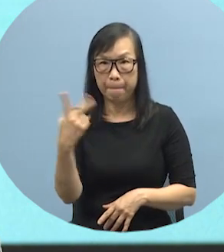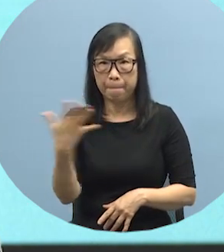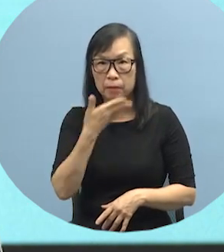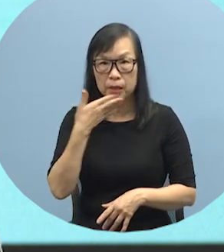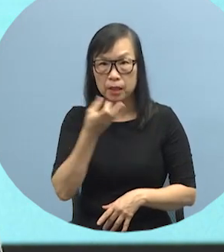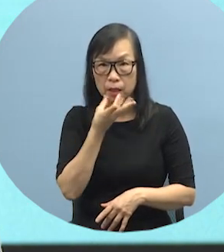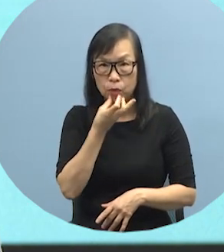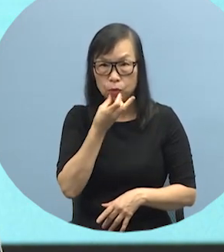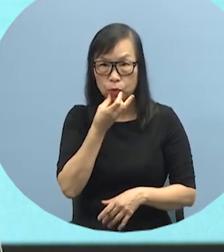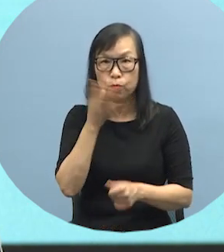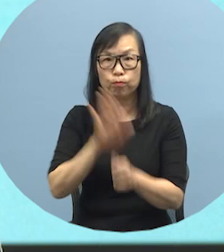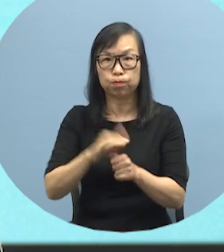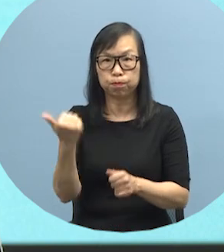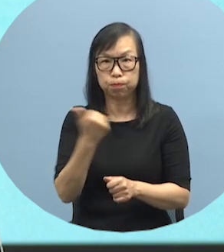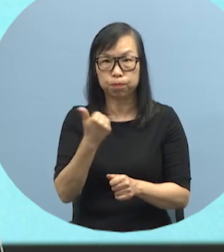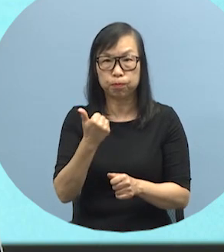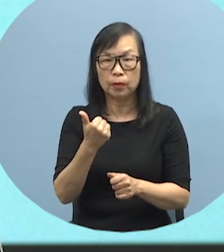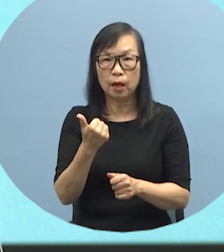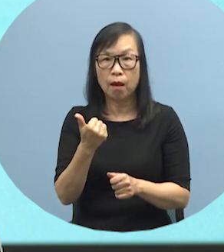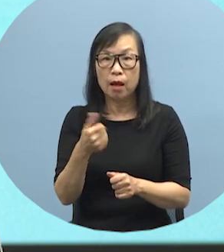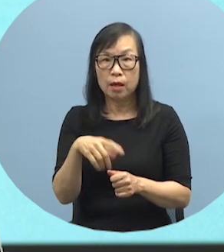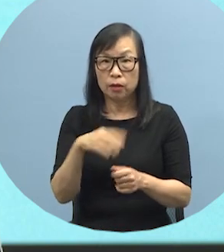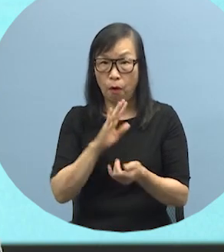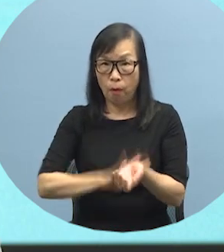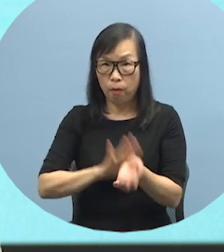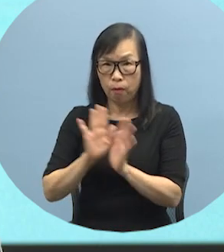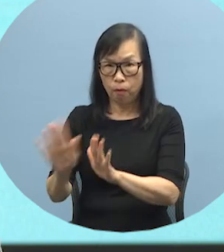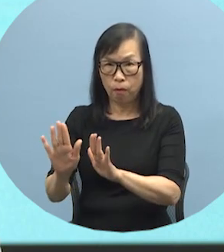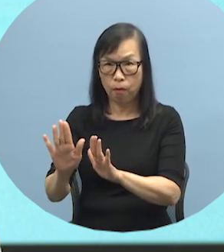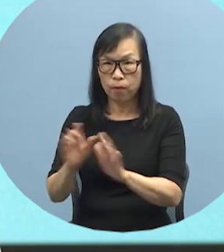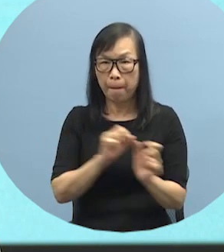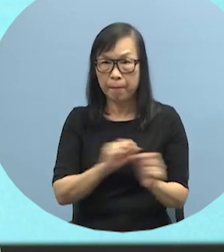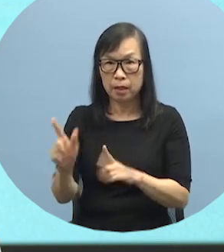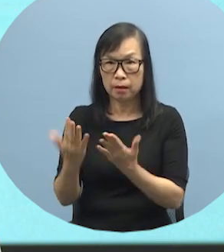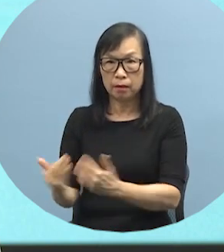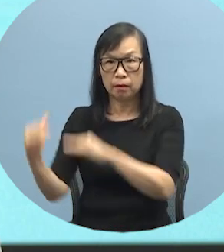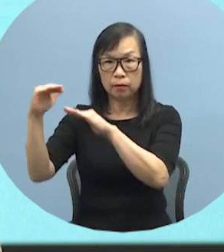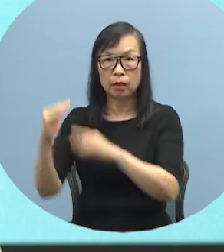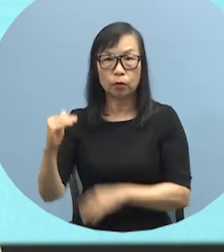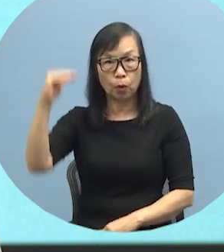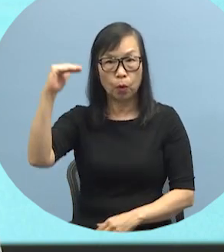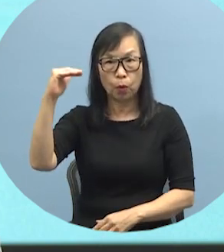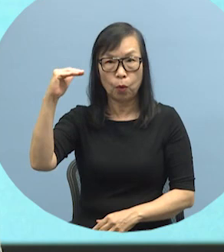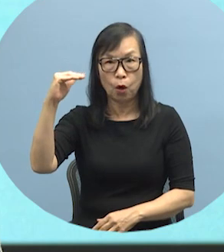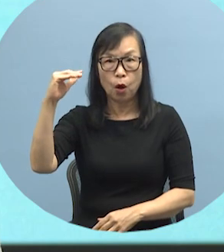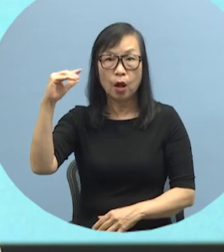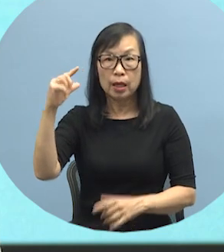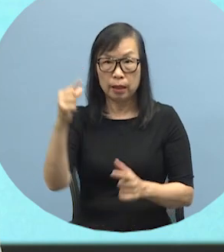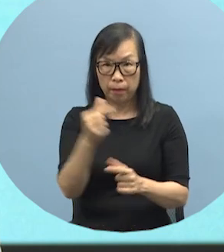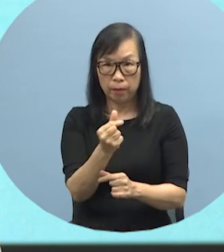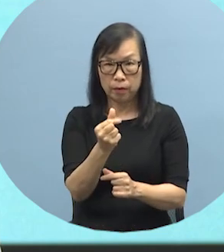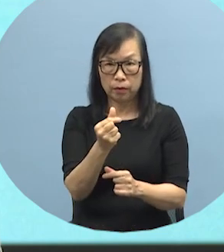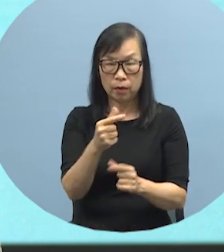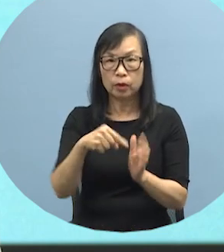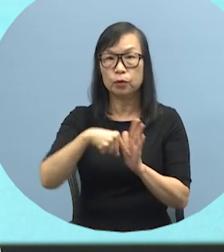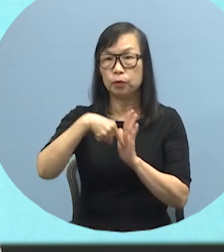是有顯著的保護作用，所產生的抗體是較成年人是高，是能夠是有